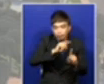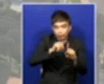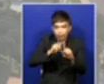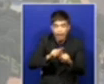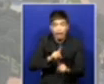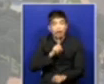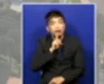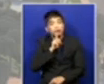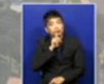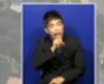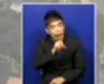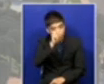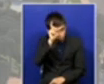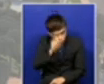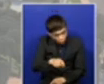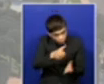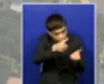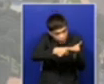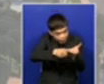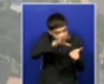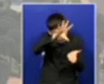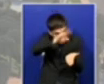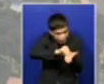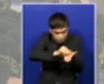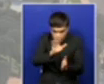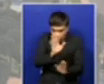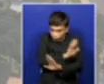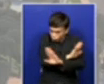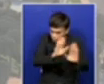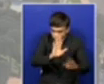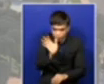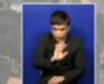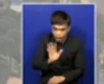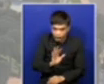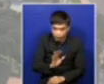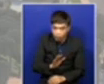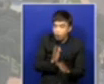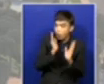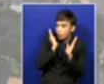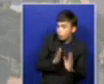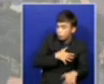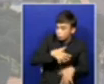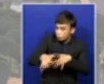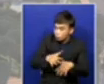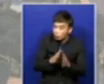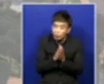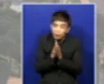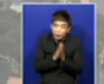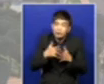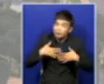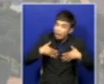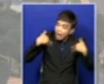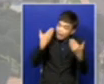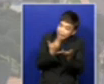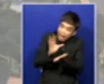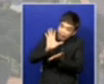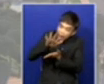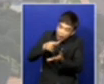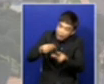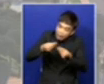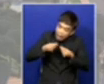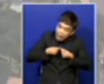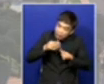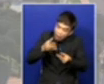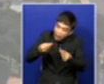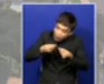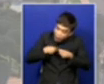ากลับคืนพี่น้องประชาชนครับอย่าหลงไหลได้ปลื้มกับเงิน 5,000 นะฮะข้อมูลทุกอย่างของท่